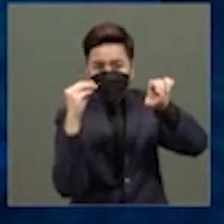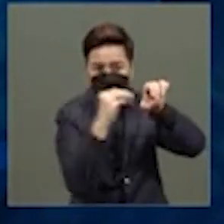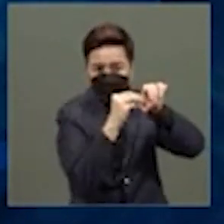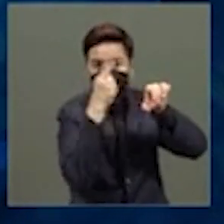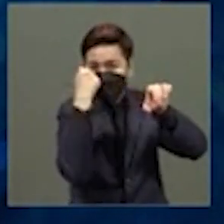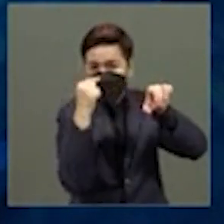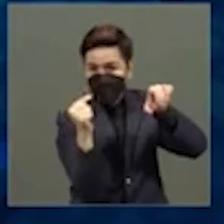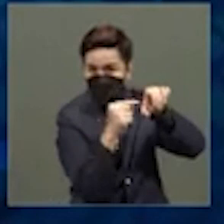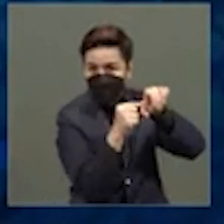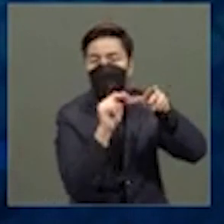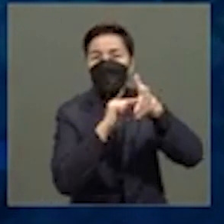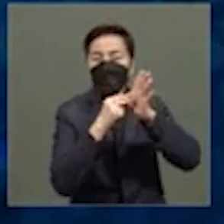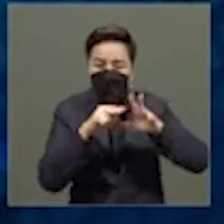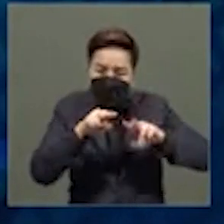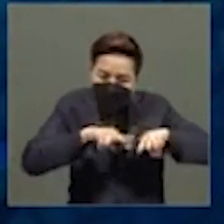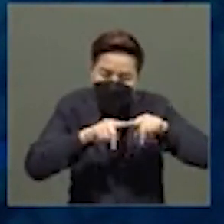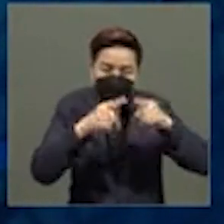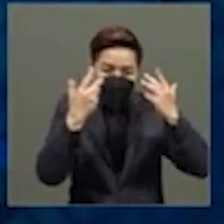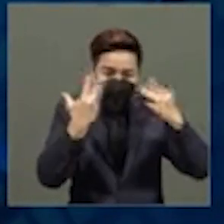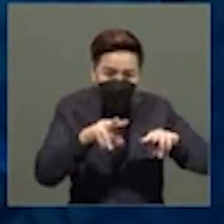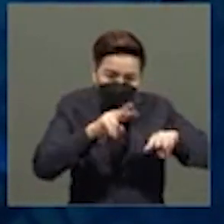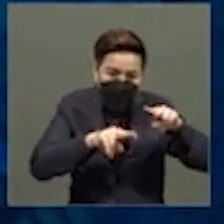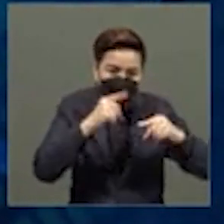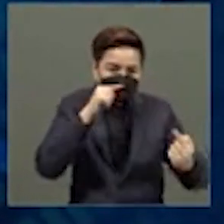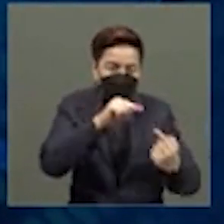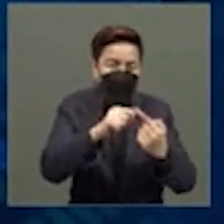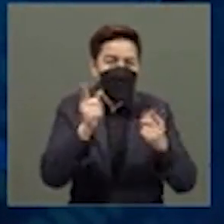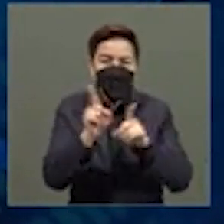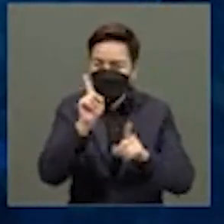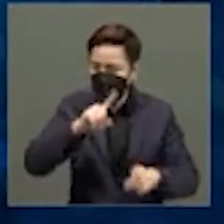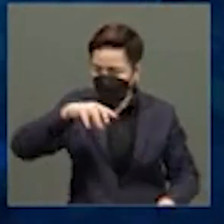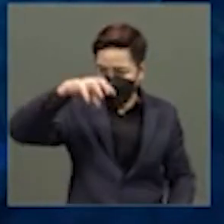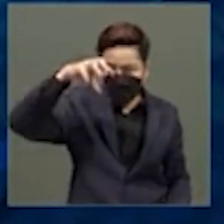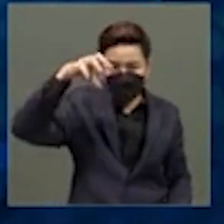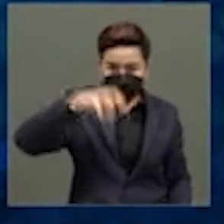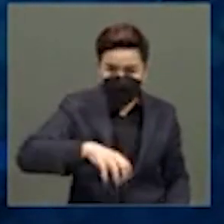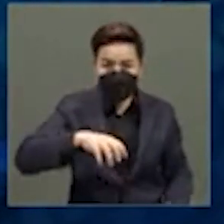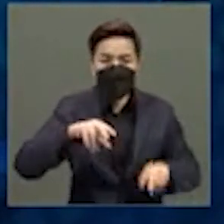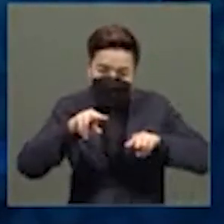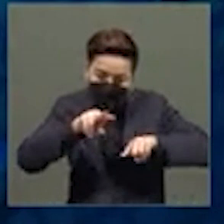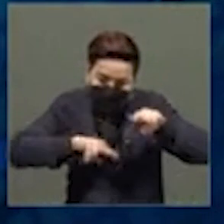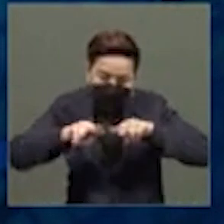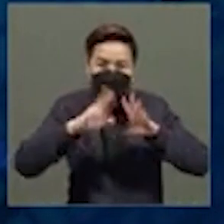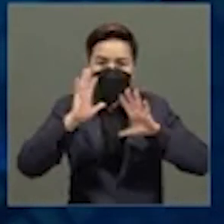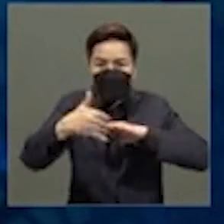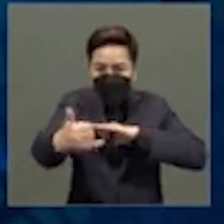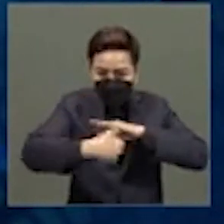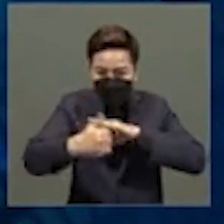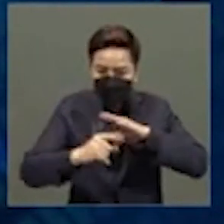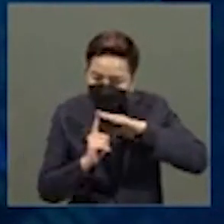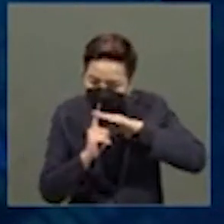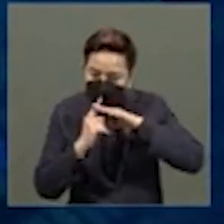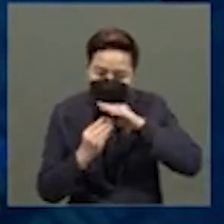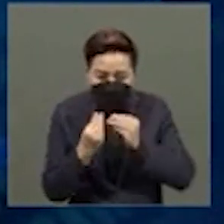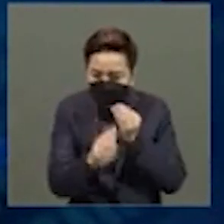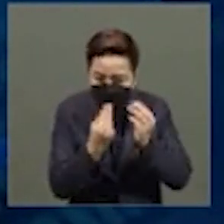นจุดตรวจที่กทม.ตอนนี้เนี่ยตั้งเป็นสถานที่ตรวจนะคะเพื่อที่จะระดมการตรวจ